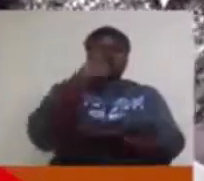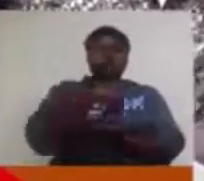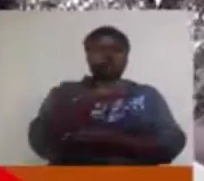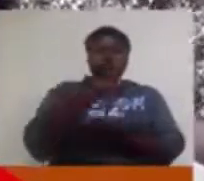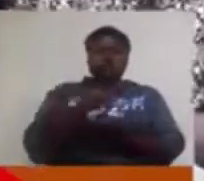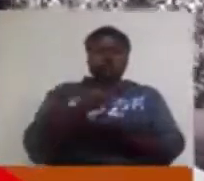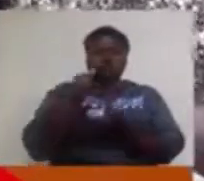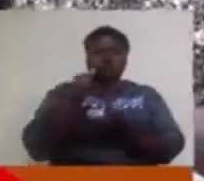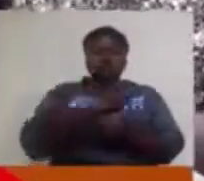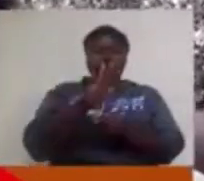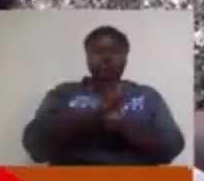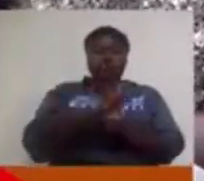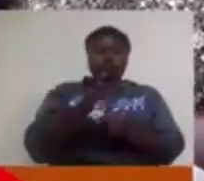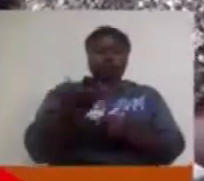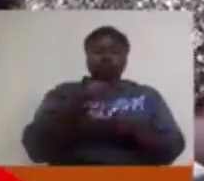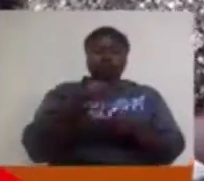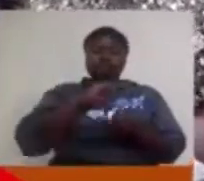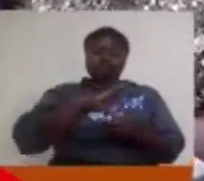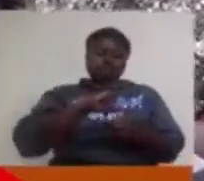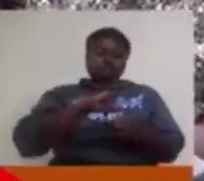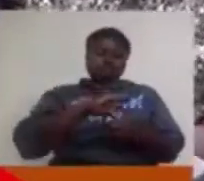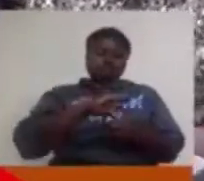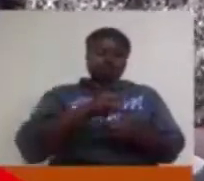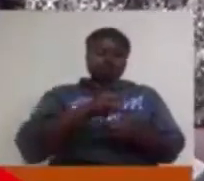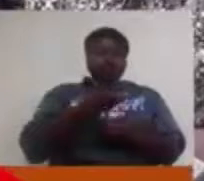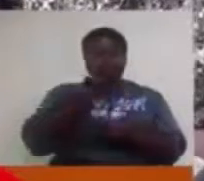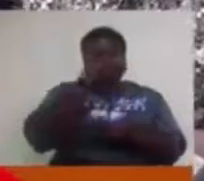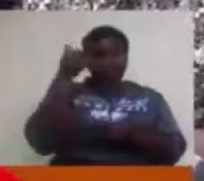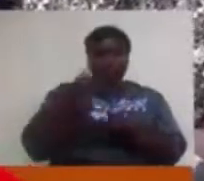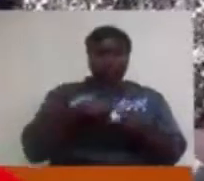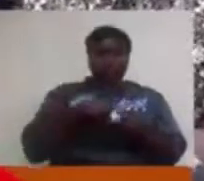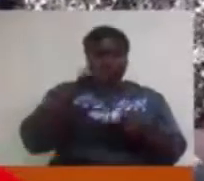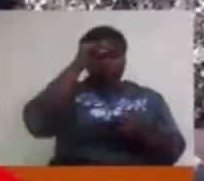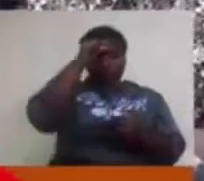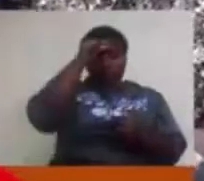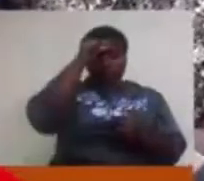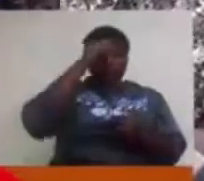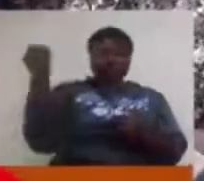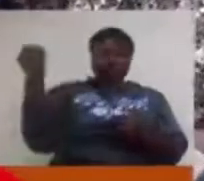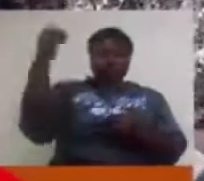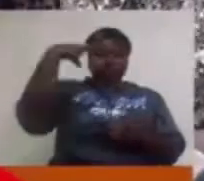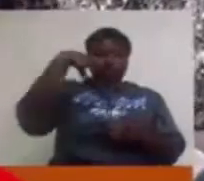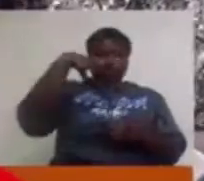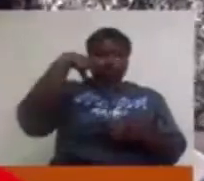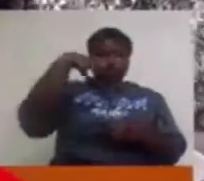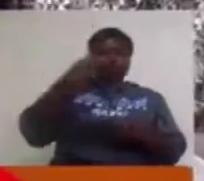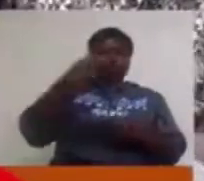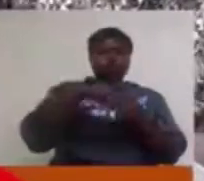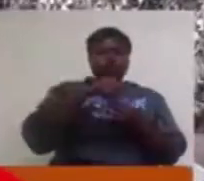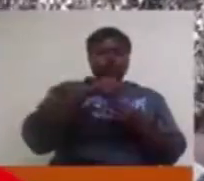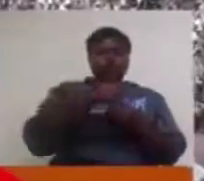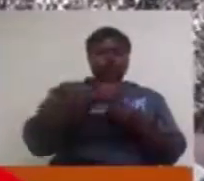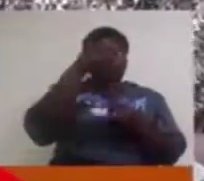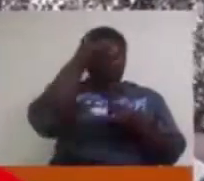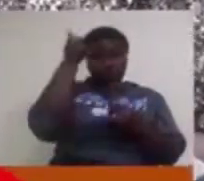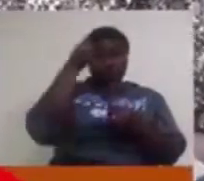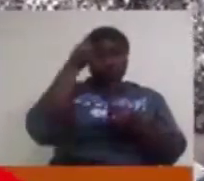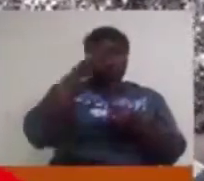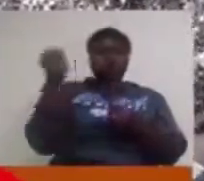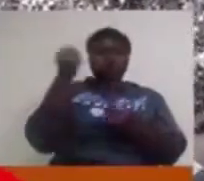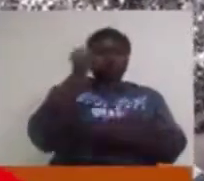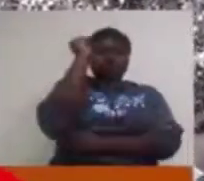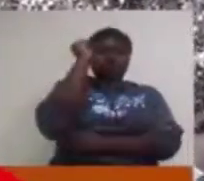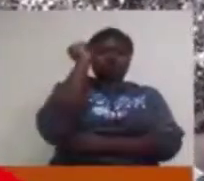ye ako na hofu kwamba kwa sababu serikali imemmulika, kwa sababu idara ya usalama